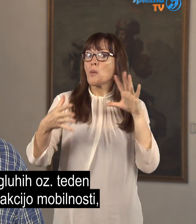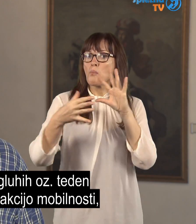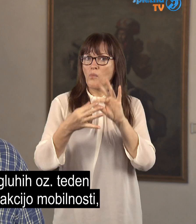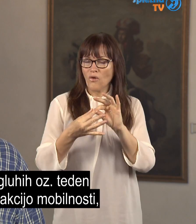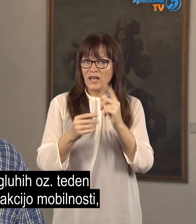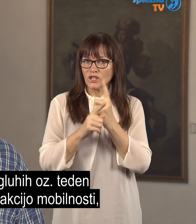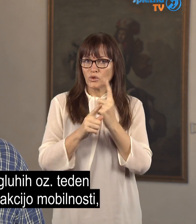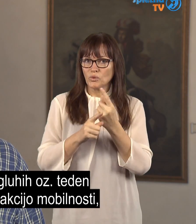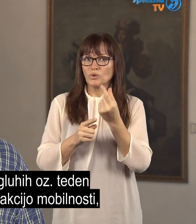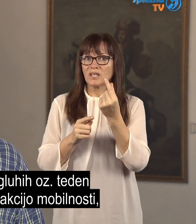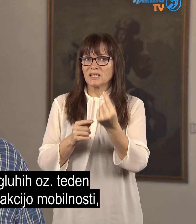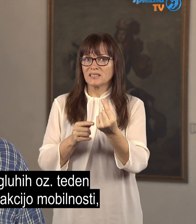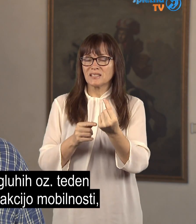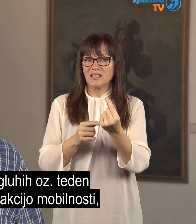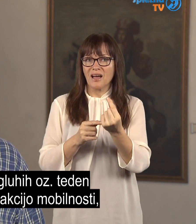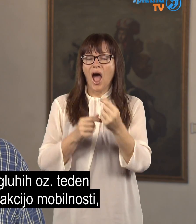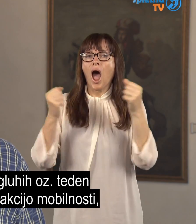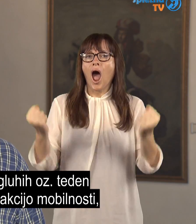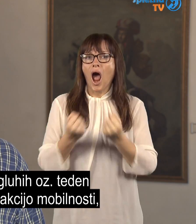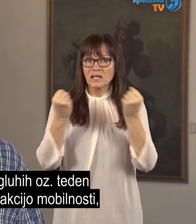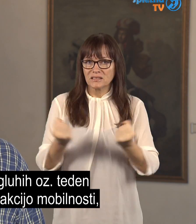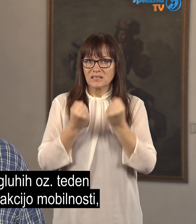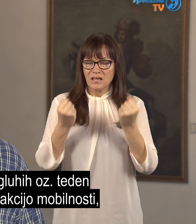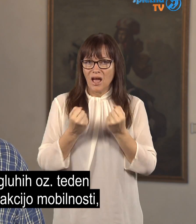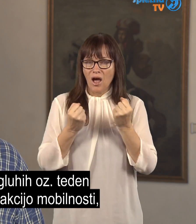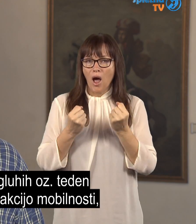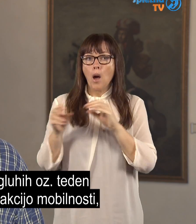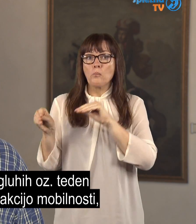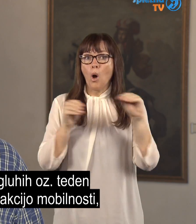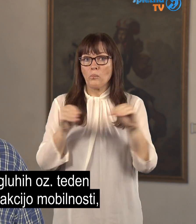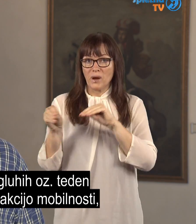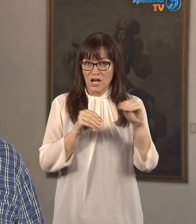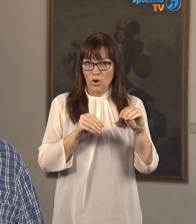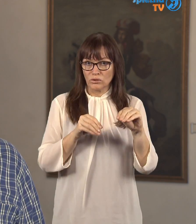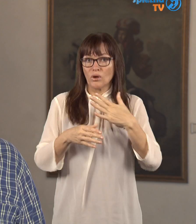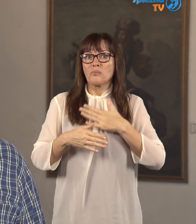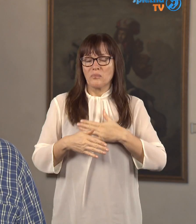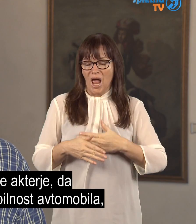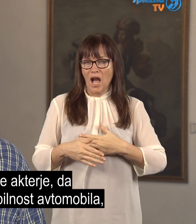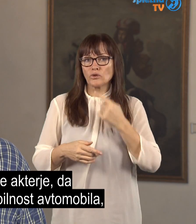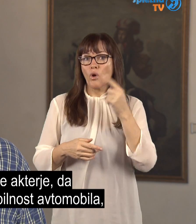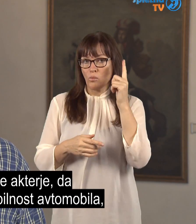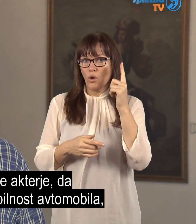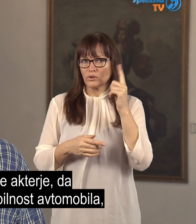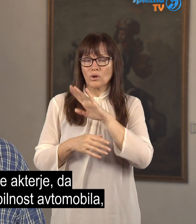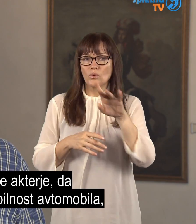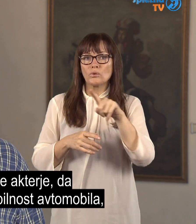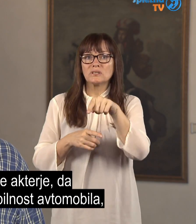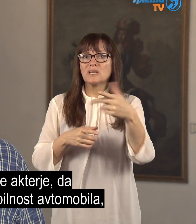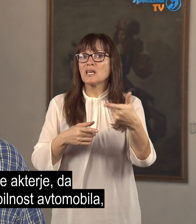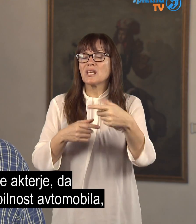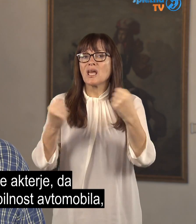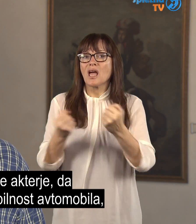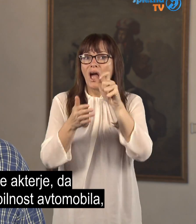povezan tudi z akcijo mobilnosti, bi rad opozoril vse akterje,